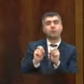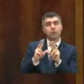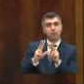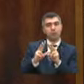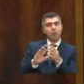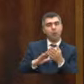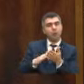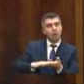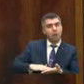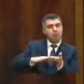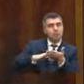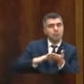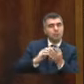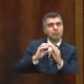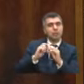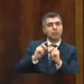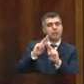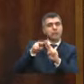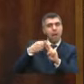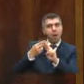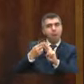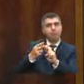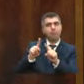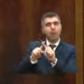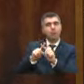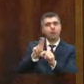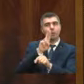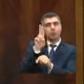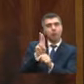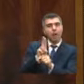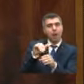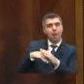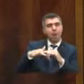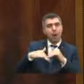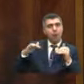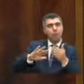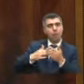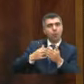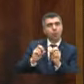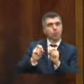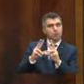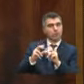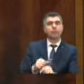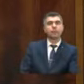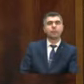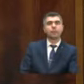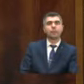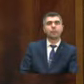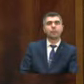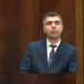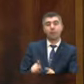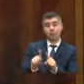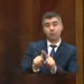العامة والتجاوب مع مطالب وأسئلة نواب الأمة وممثليها لفائدة المواطنات والمواطنين، لا